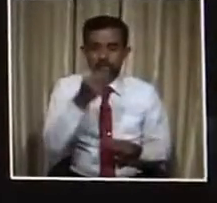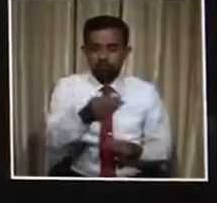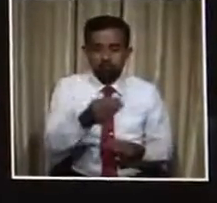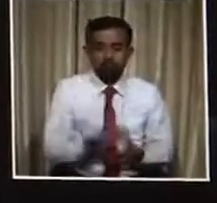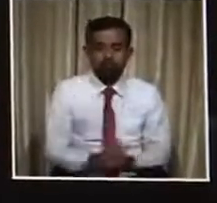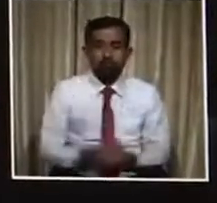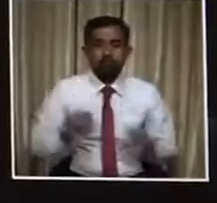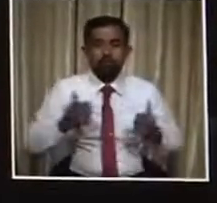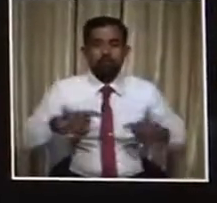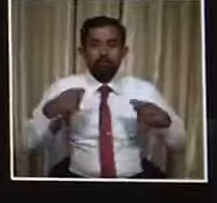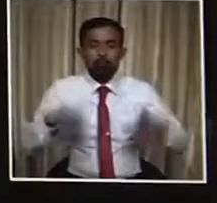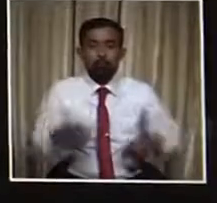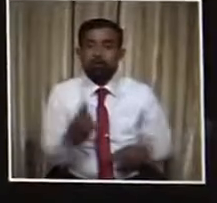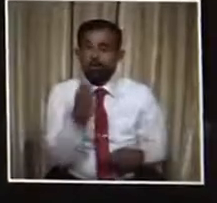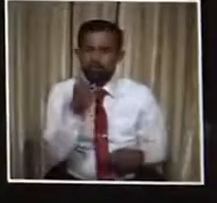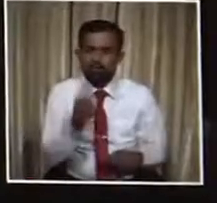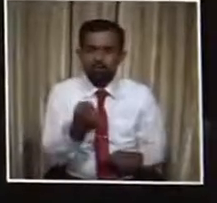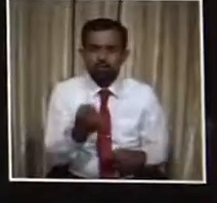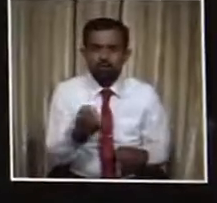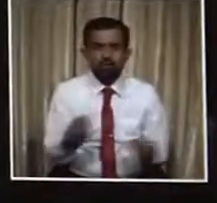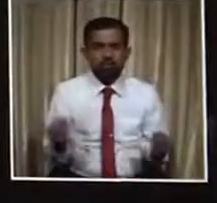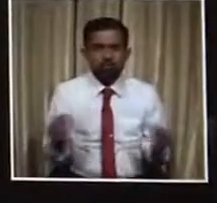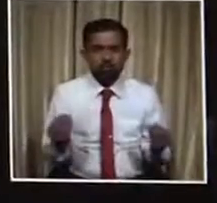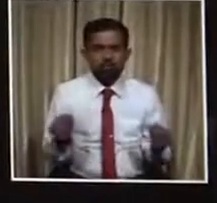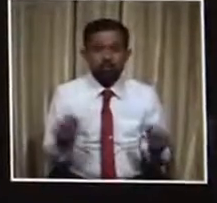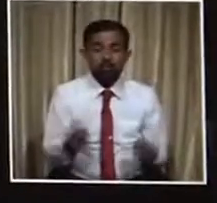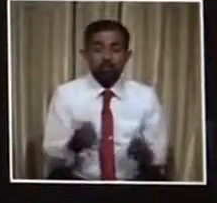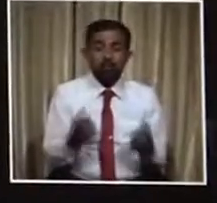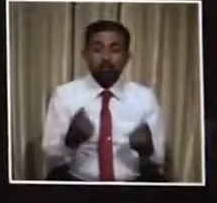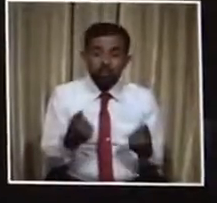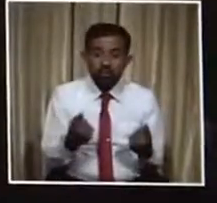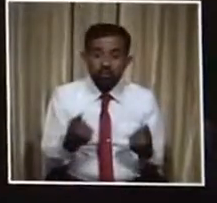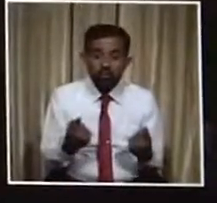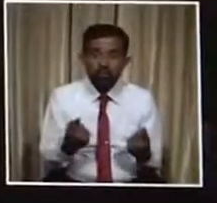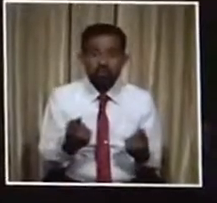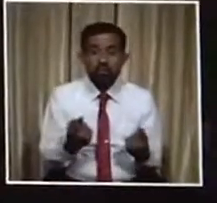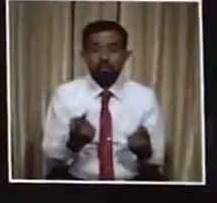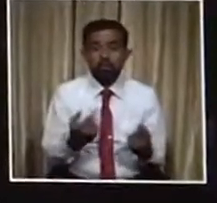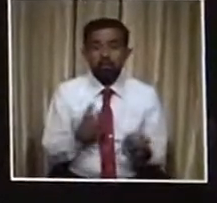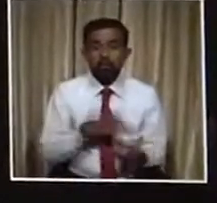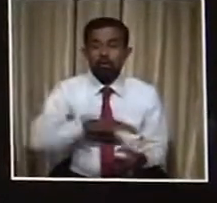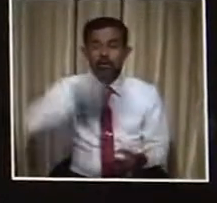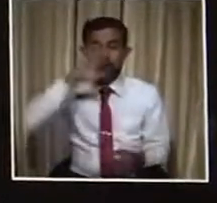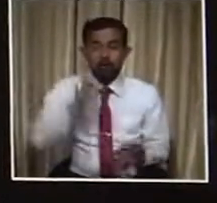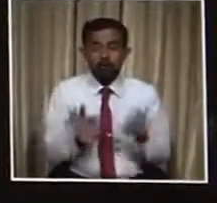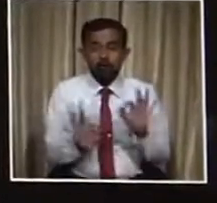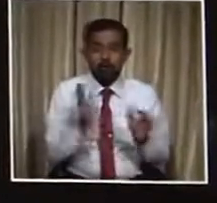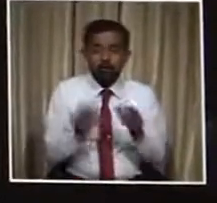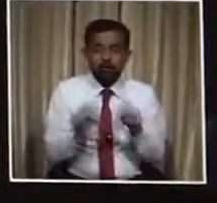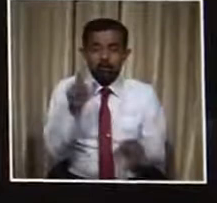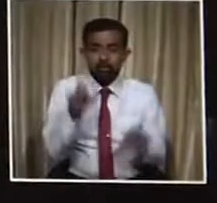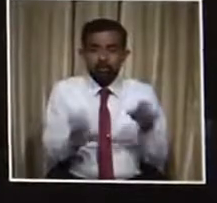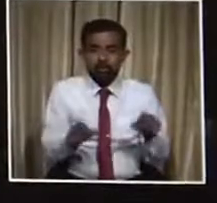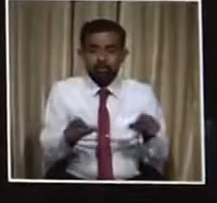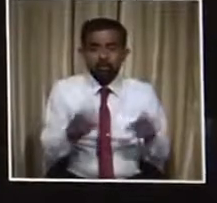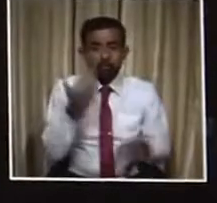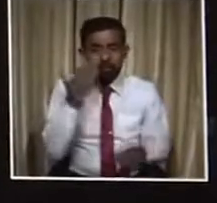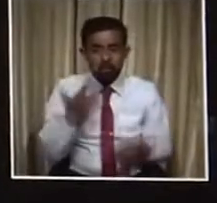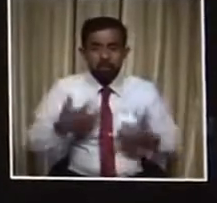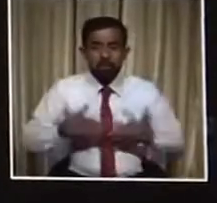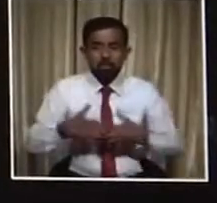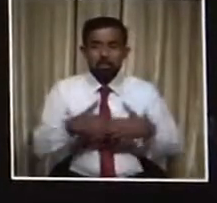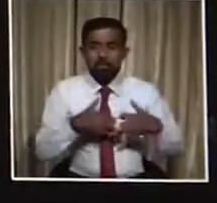இருக்கின்றது. நாளைய தினம் தொழிலமைச்சர் அவர்களை நாங்கள் சந்திக்கின்றோம். தோட்டத்தொழிலாளிய சம்பளம் சம்பந்தமாக இன்றைய வாழ்க்கை செலவுக்கு ஏற்ற